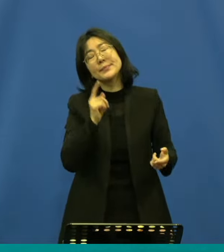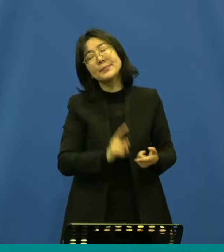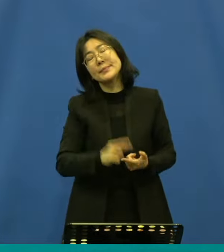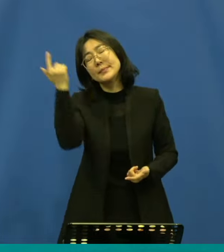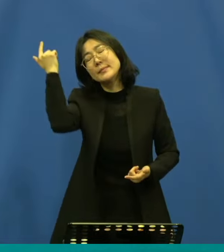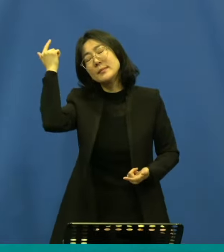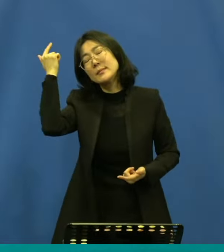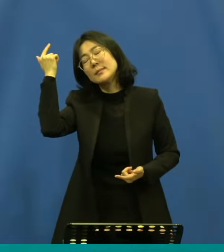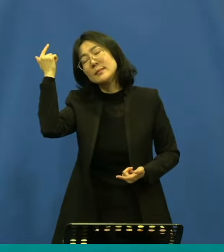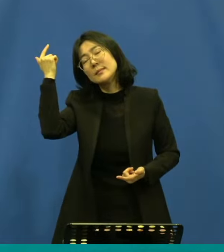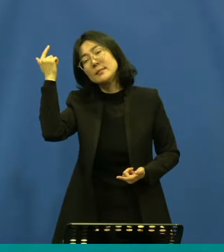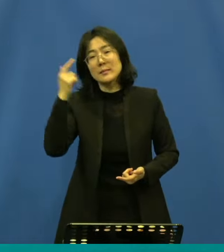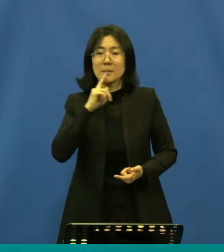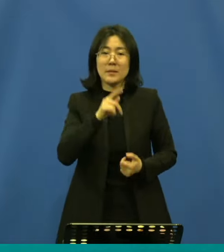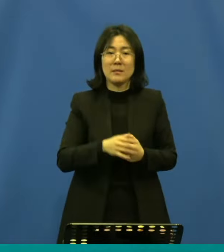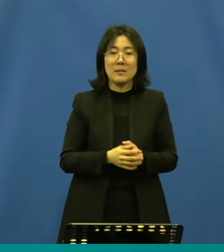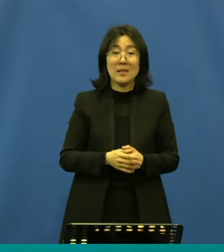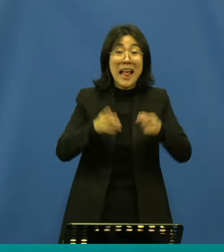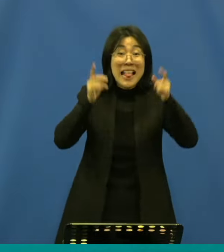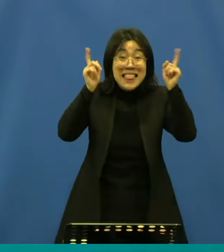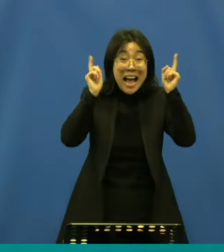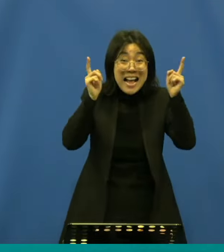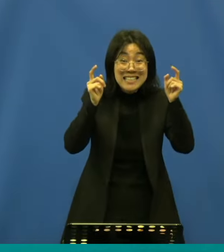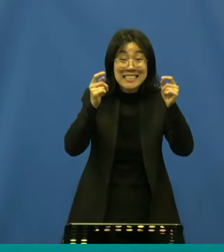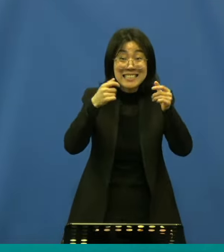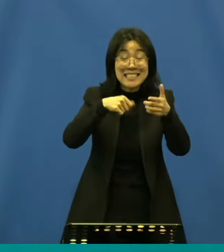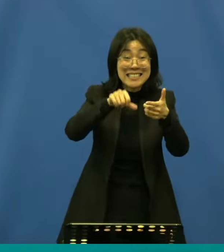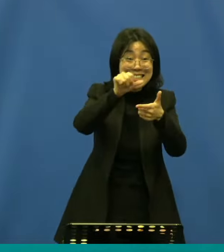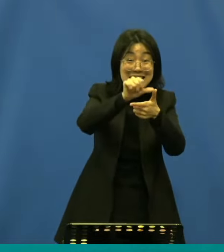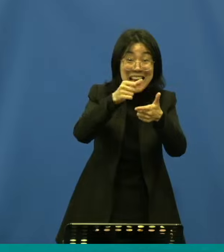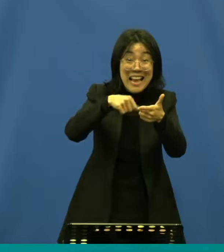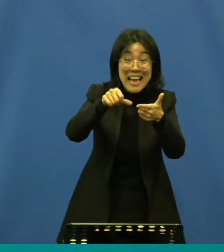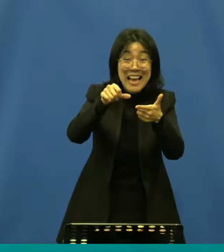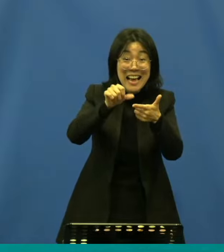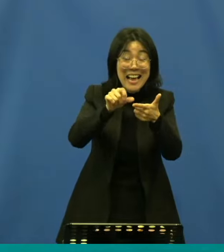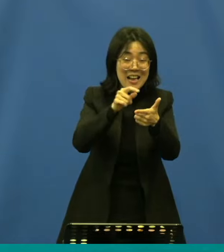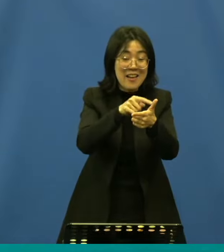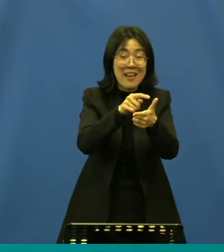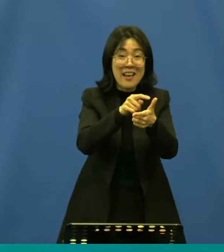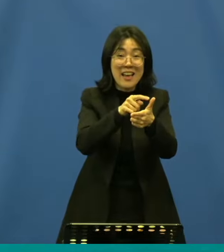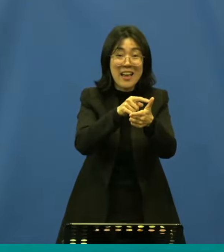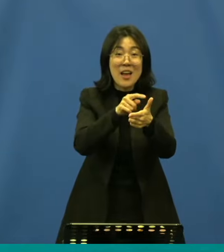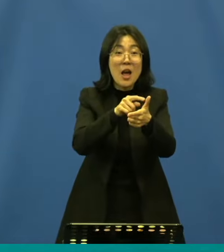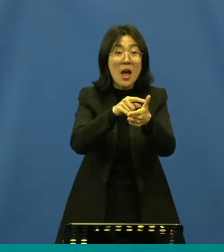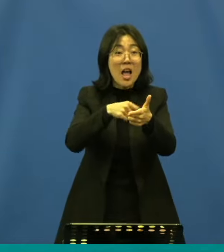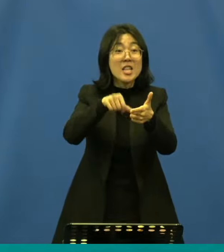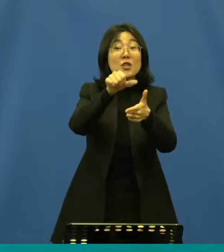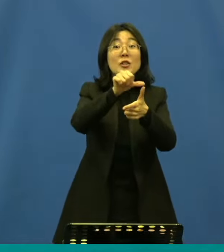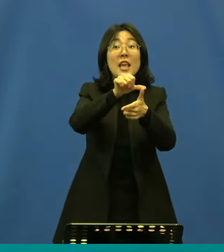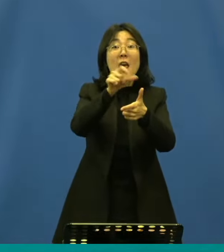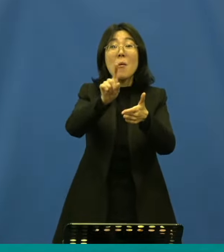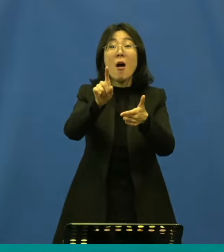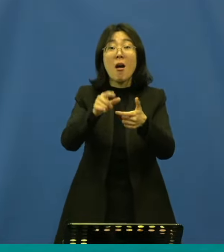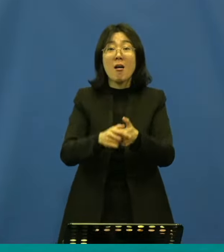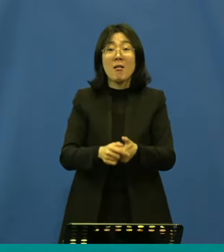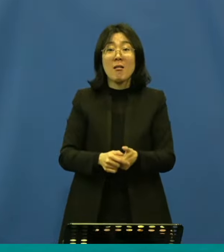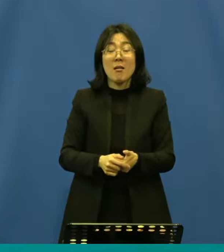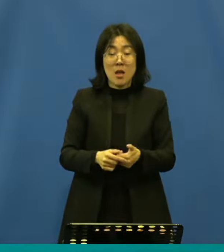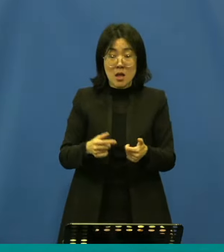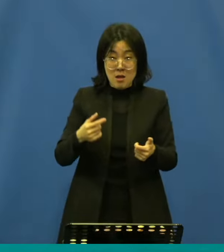아버지 마음에는 안중도 없습니다. 자기 일에 완전히 자기에게 몰두하고 있는 사람이에요. 그러니까 화가 나는